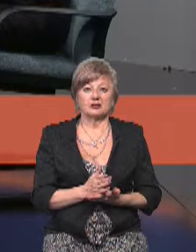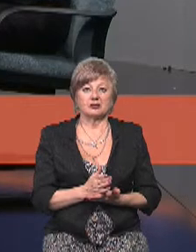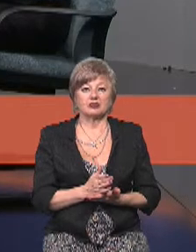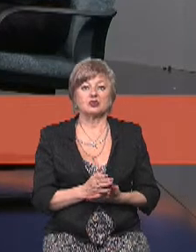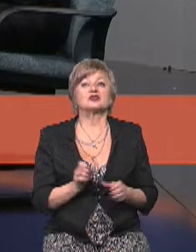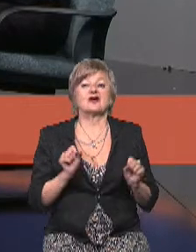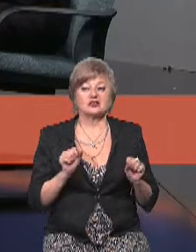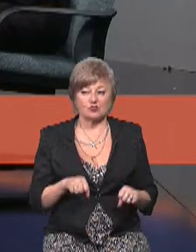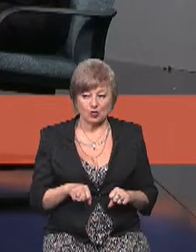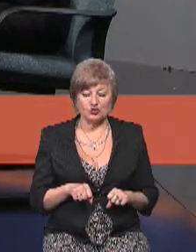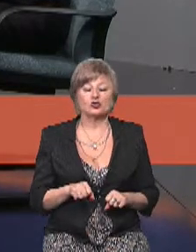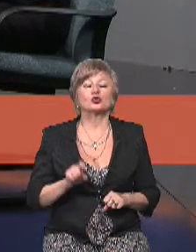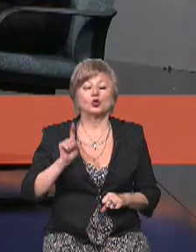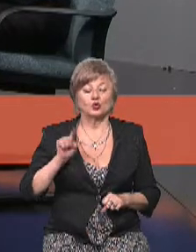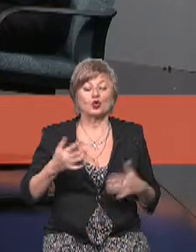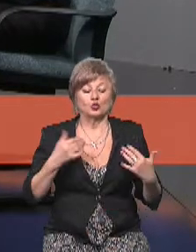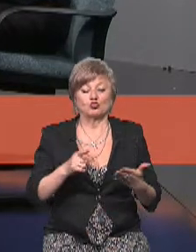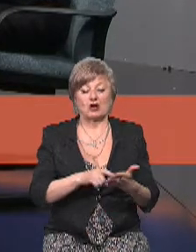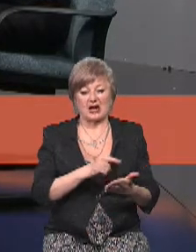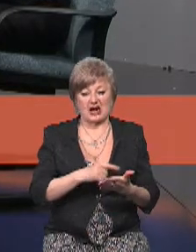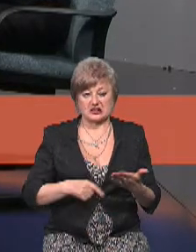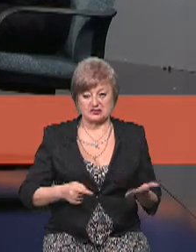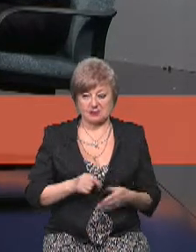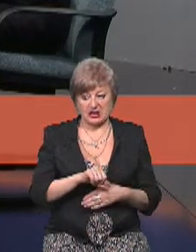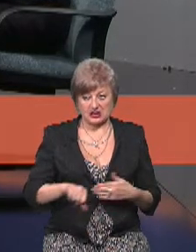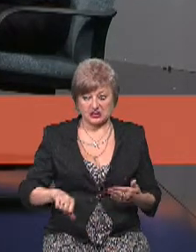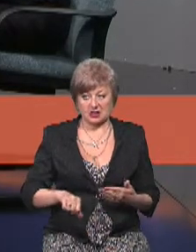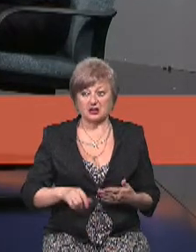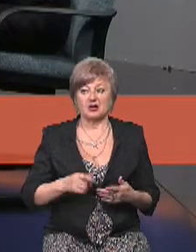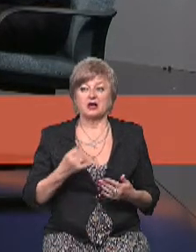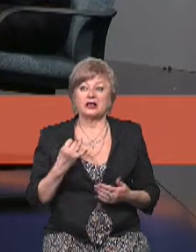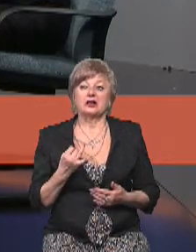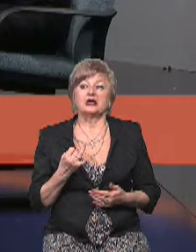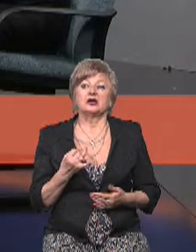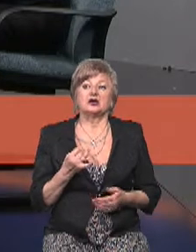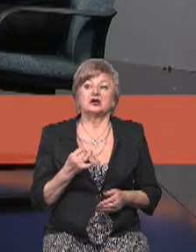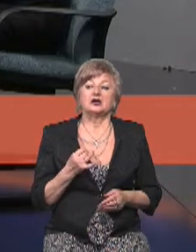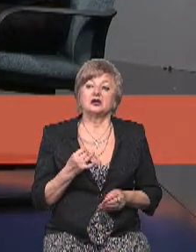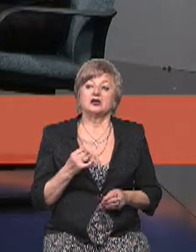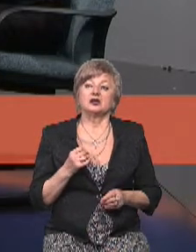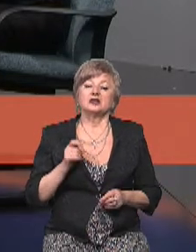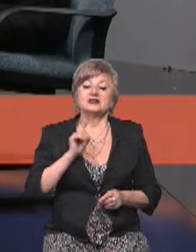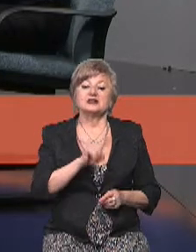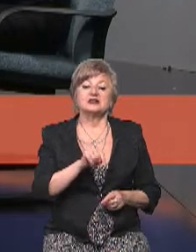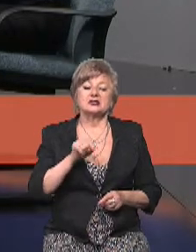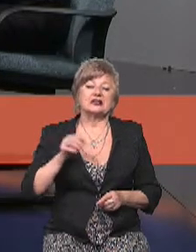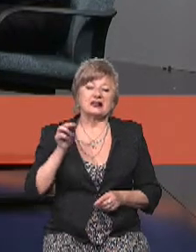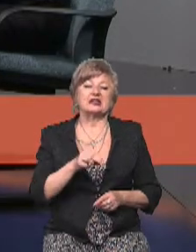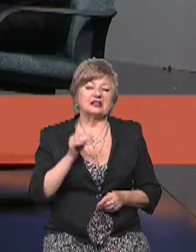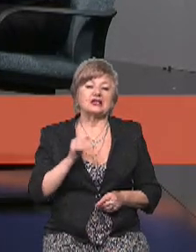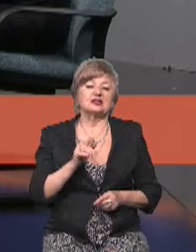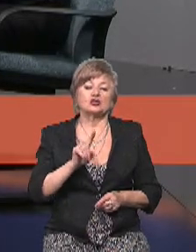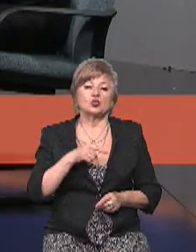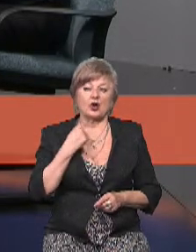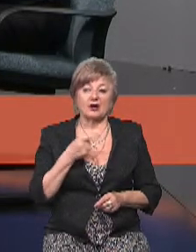мав змогу, той розмитнив. І в основному були розмитнені автомобілі із тих тисяч, які я називав, в